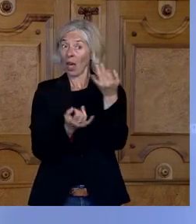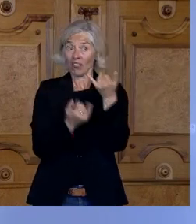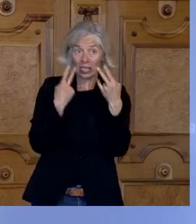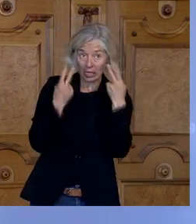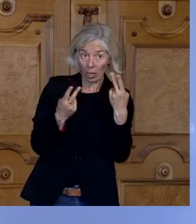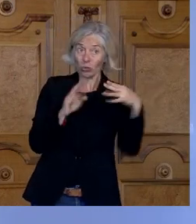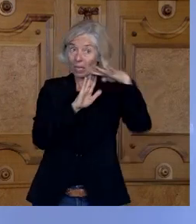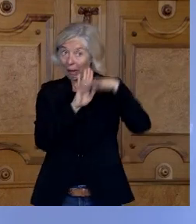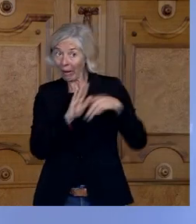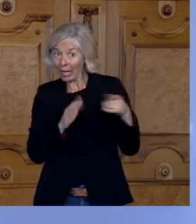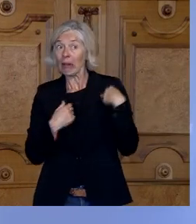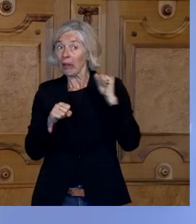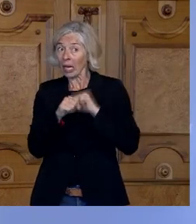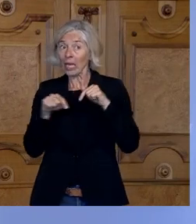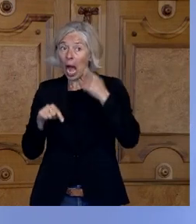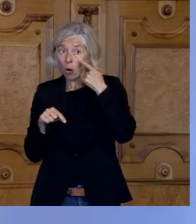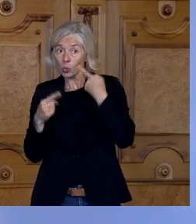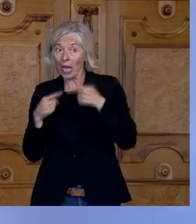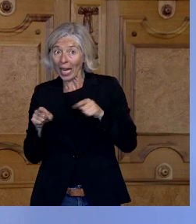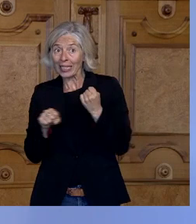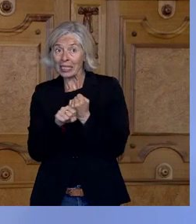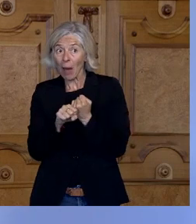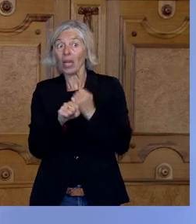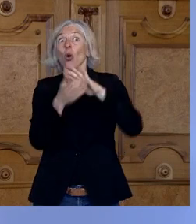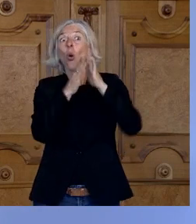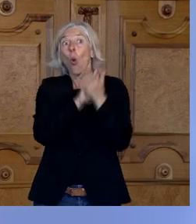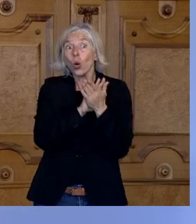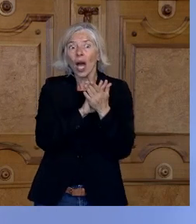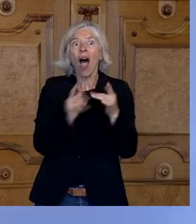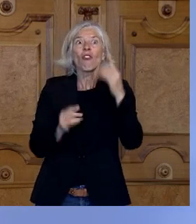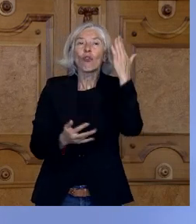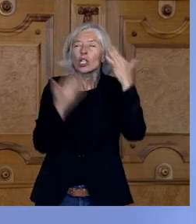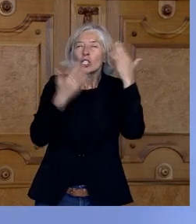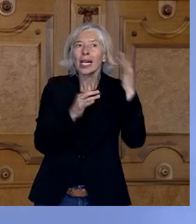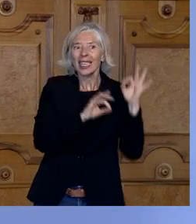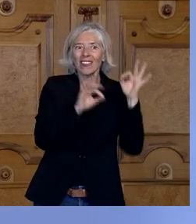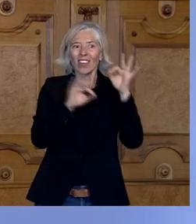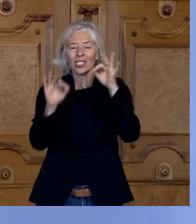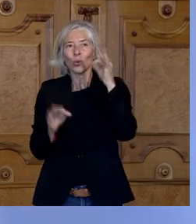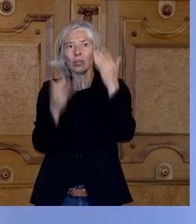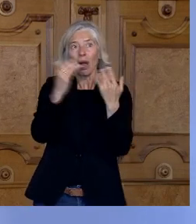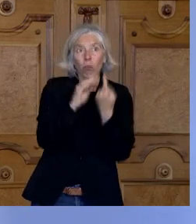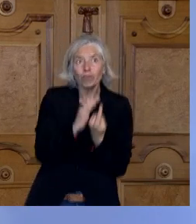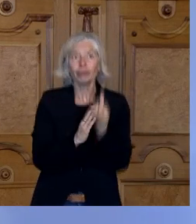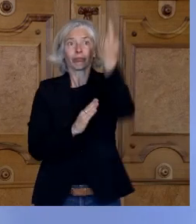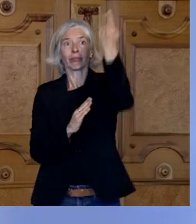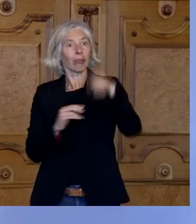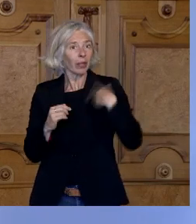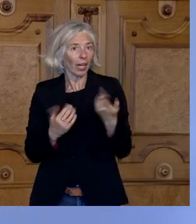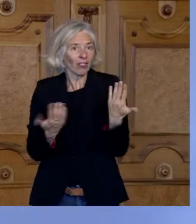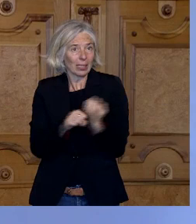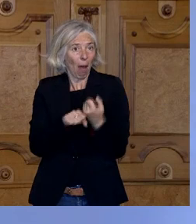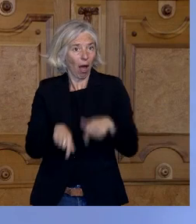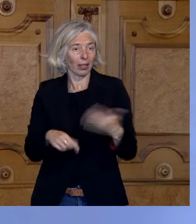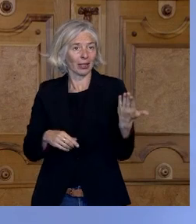jetzt getroffen, sollten die Infektionszahlen wieder deutlich steigen? Es ist ja in den letzten Tagen eben mitgeteilt worden, dass